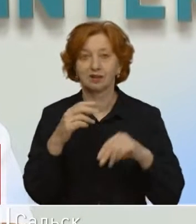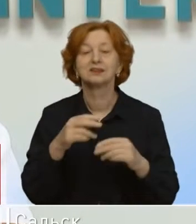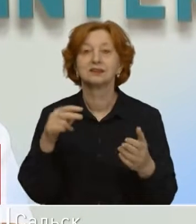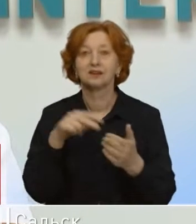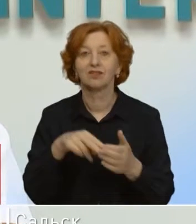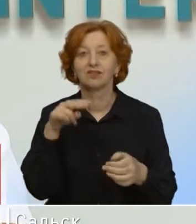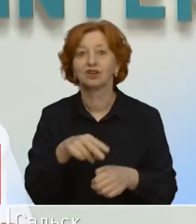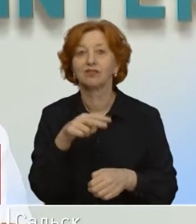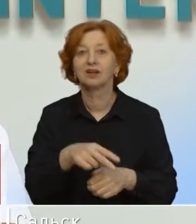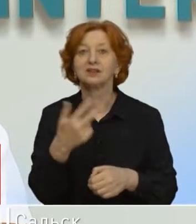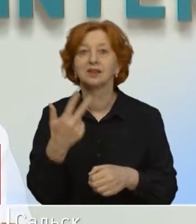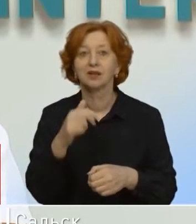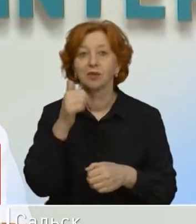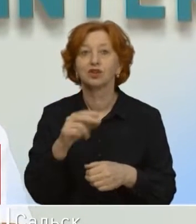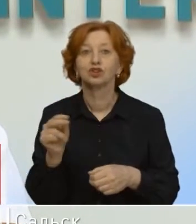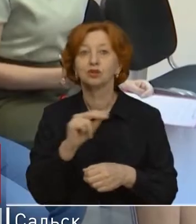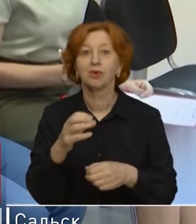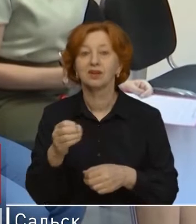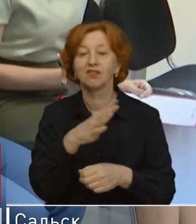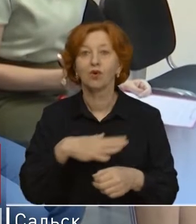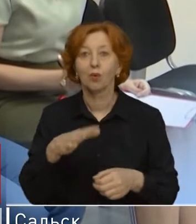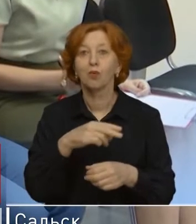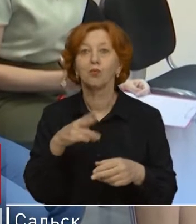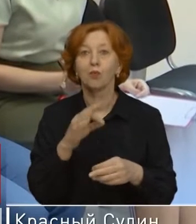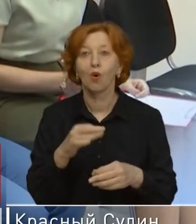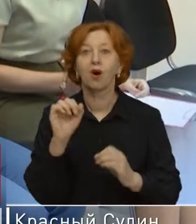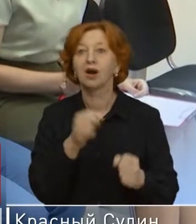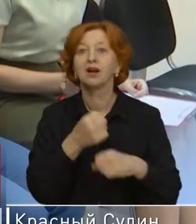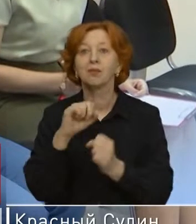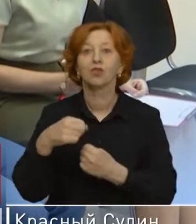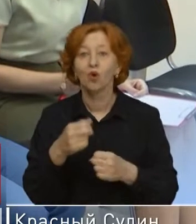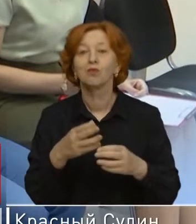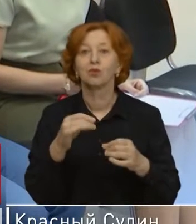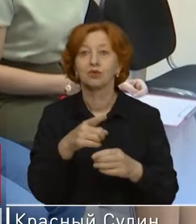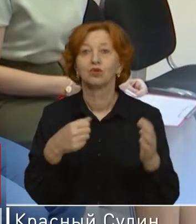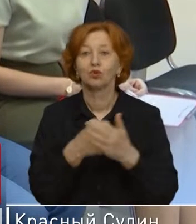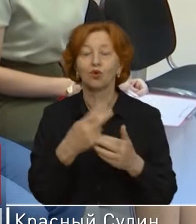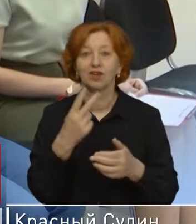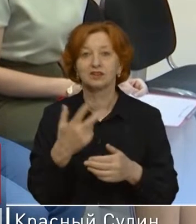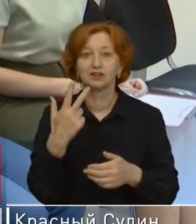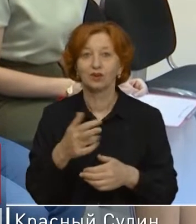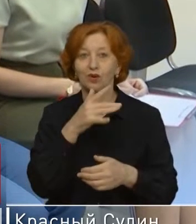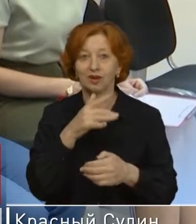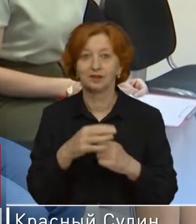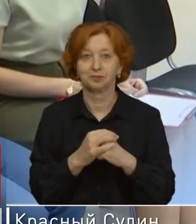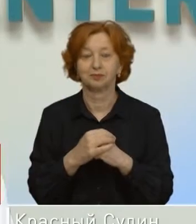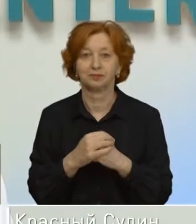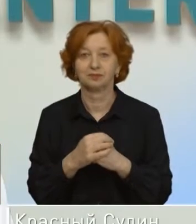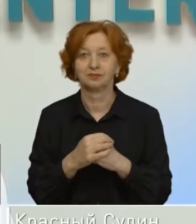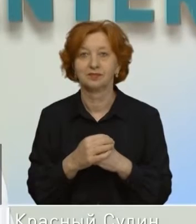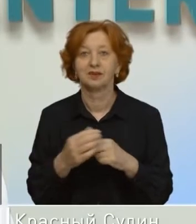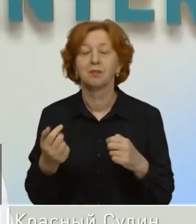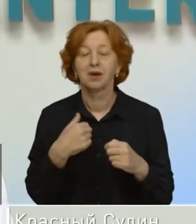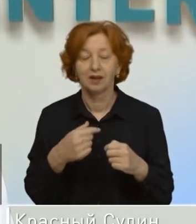станет в 2023 году чемпионат Европы по гребному спорту среди юниоров до 23 лет.